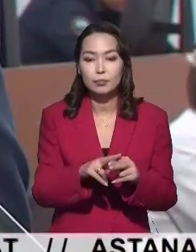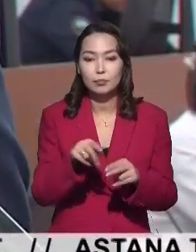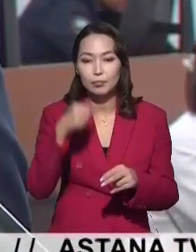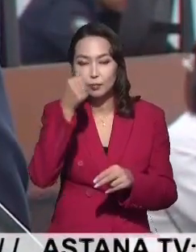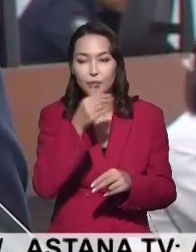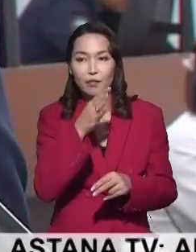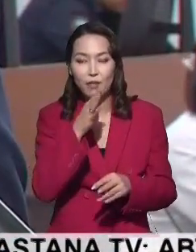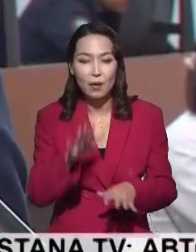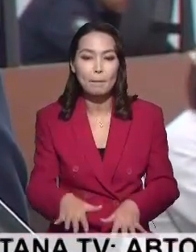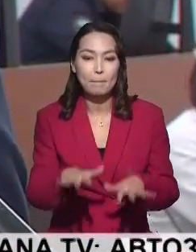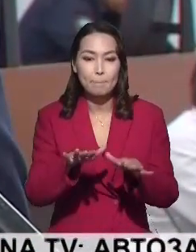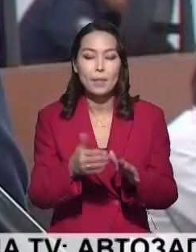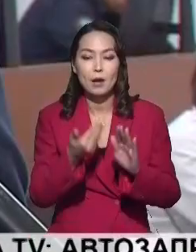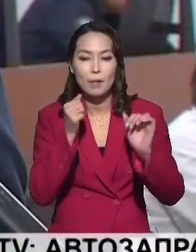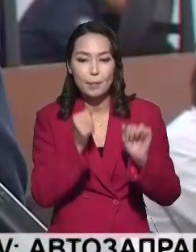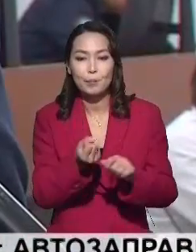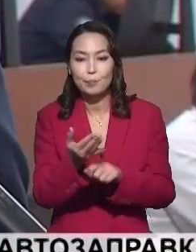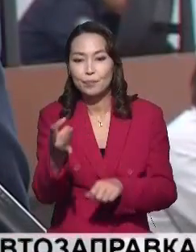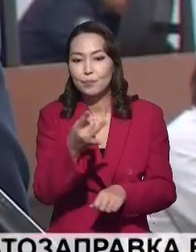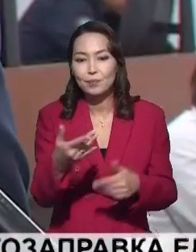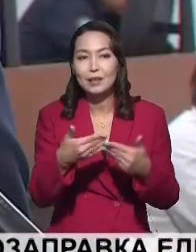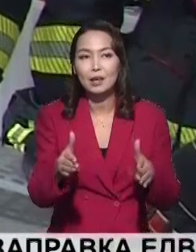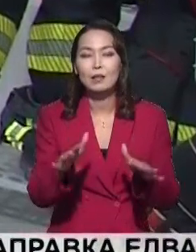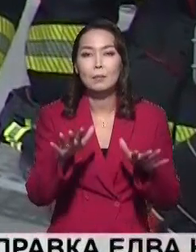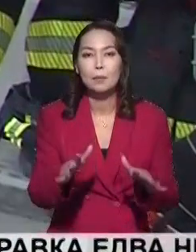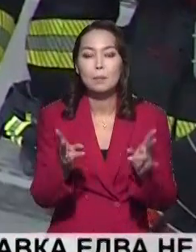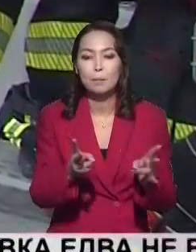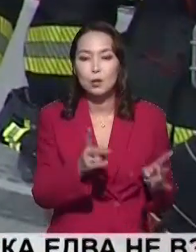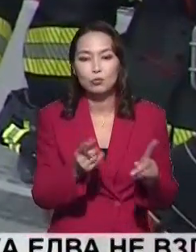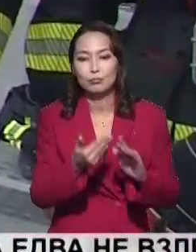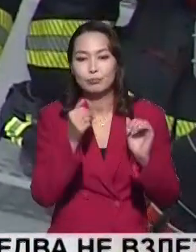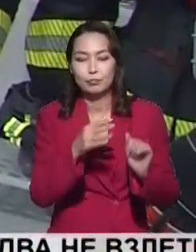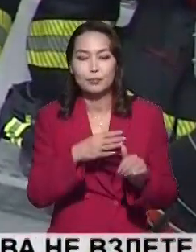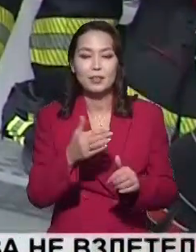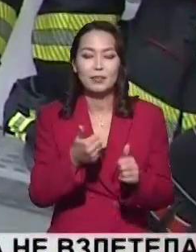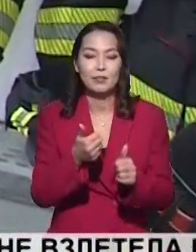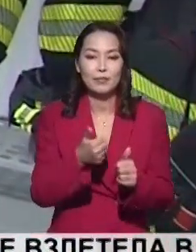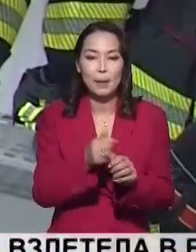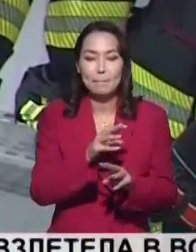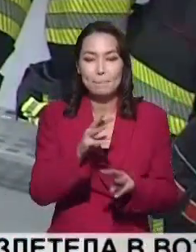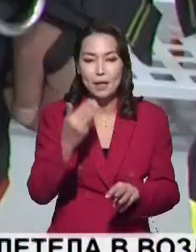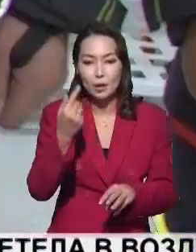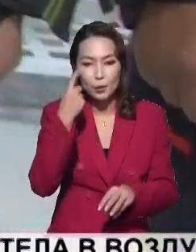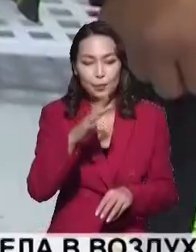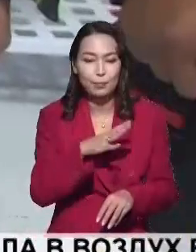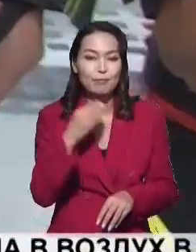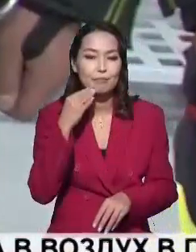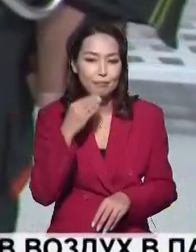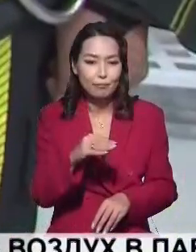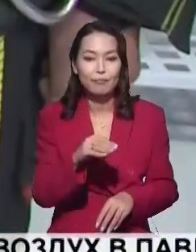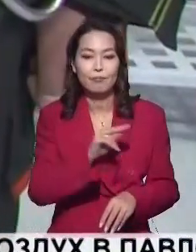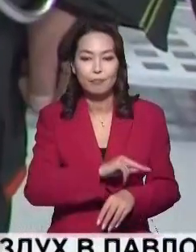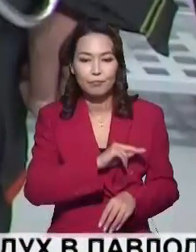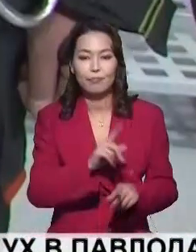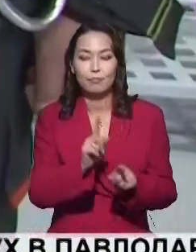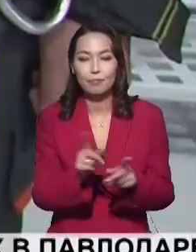время паводков обезопасили ряд регионов от крупных последствий. Как сообщил вице-министр ЧС, для более слаженной и эффективной деятельности